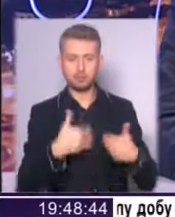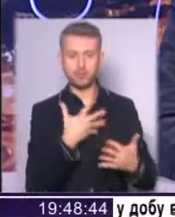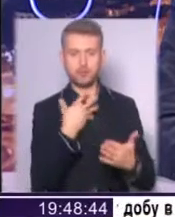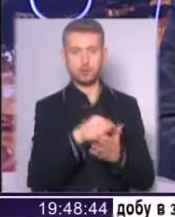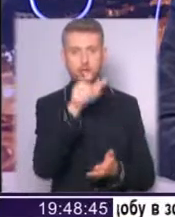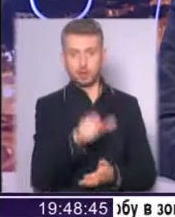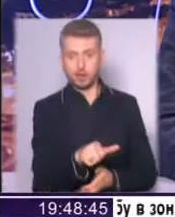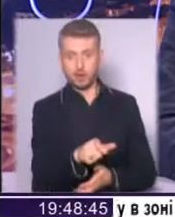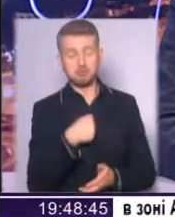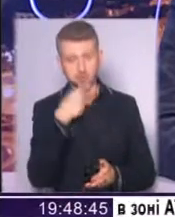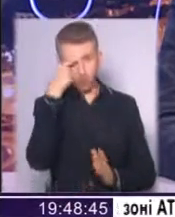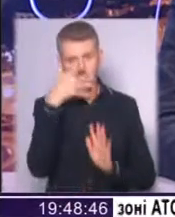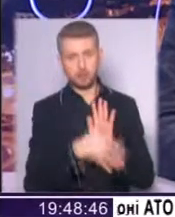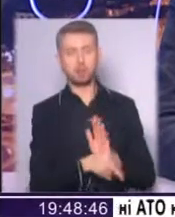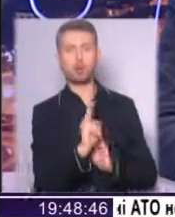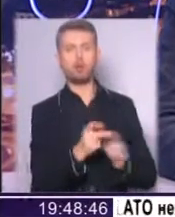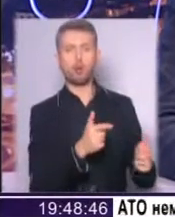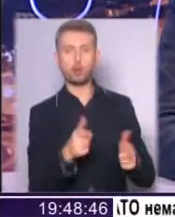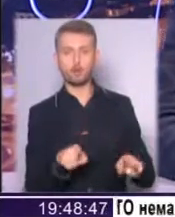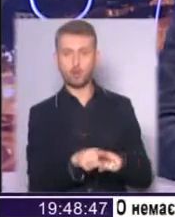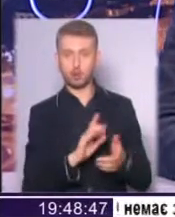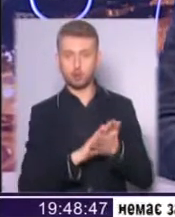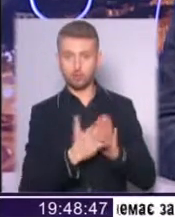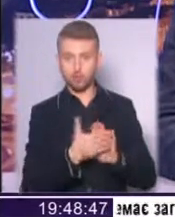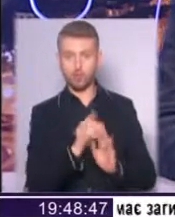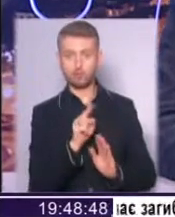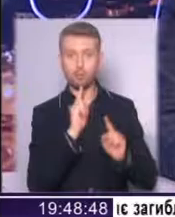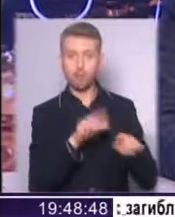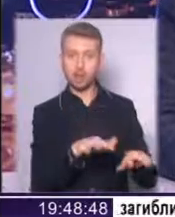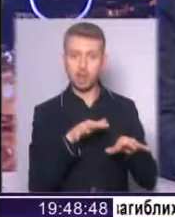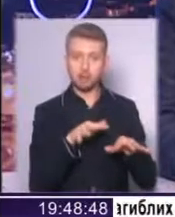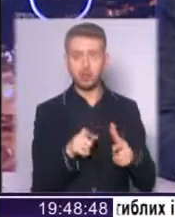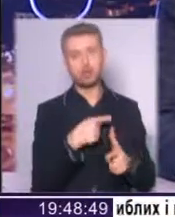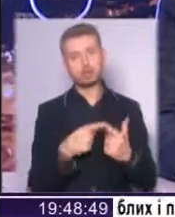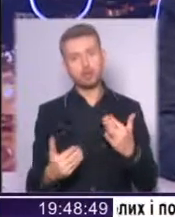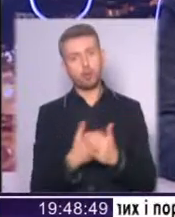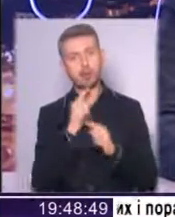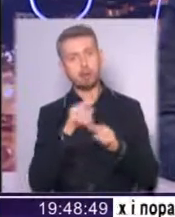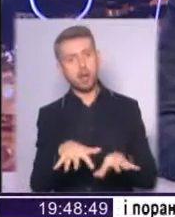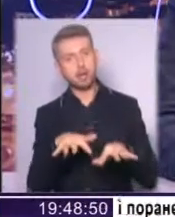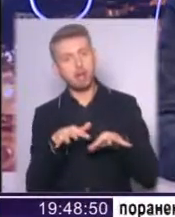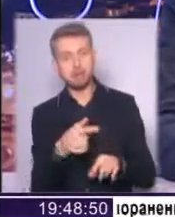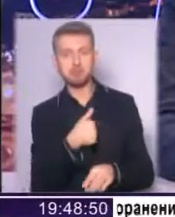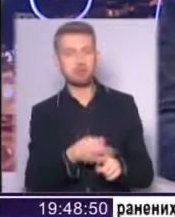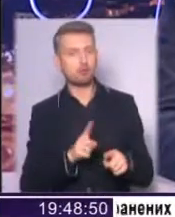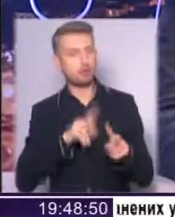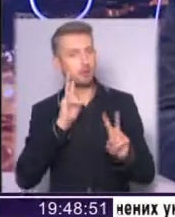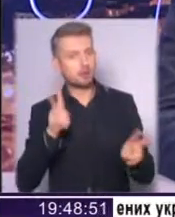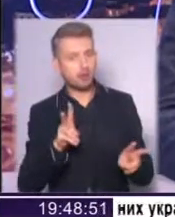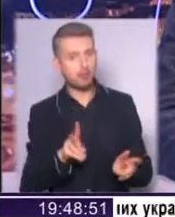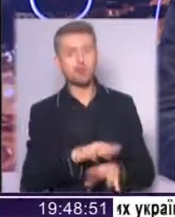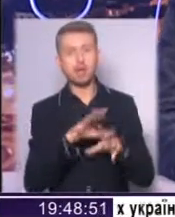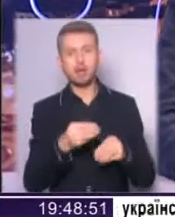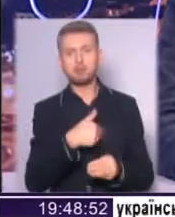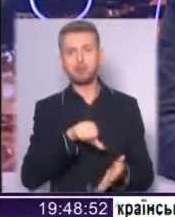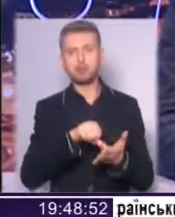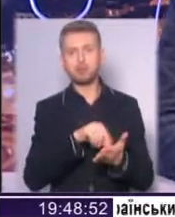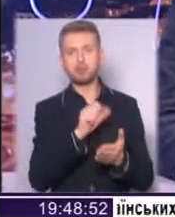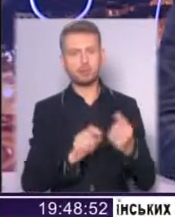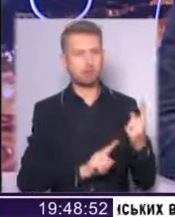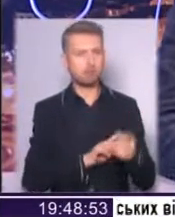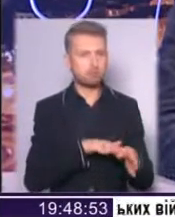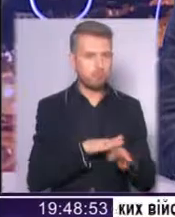накерувався. Я достатньо у нас розумних, толкових людей, і в яких гідні управляти нашою державою. Ми готові розглядати різні кандидатури, ми готові навіть